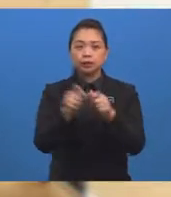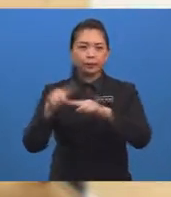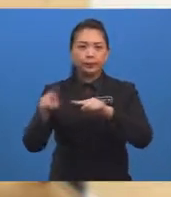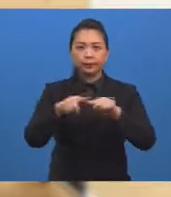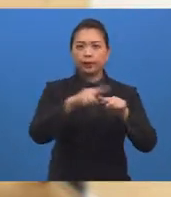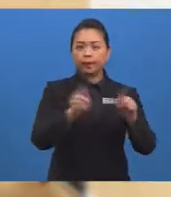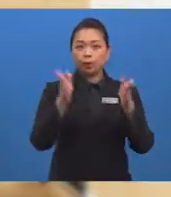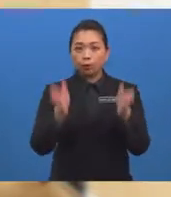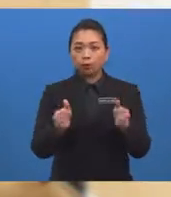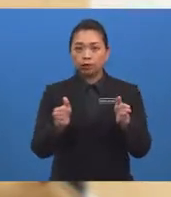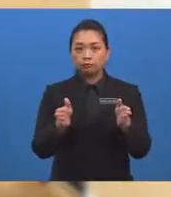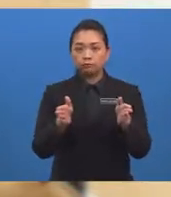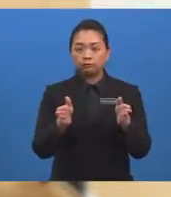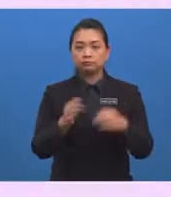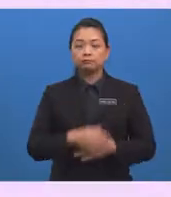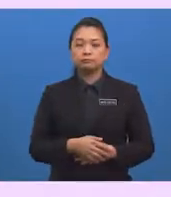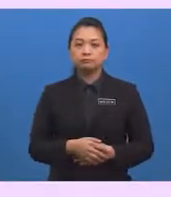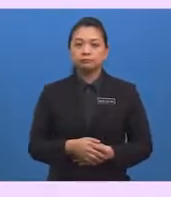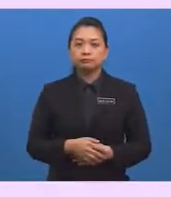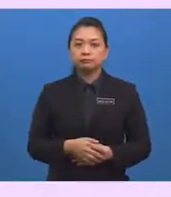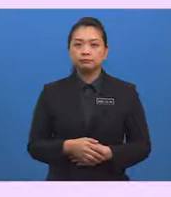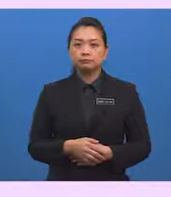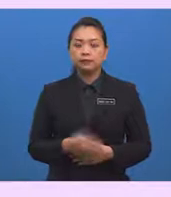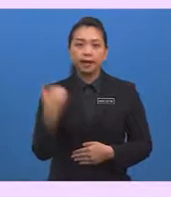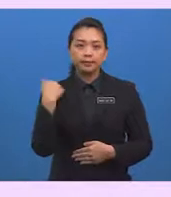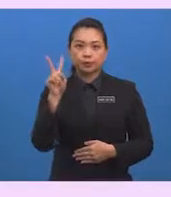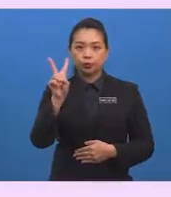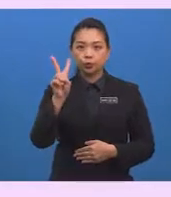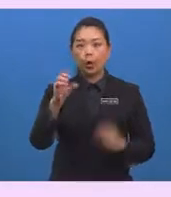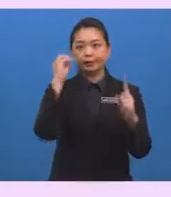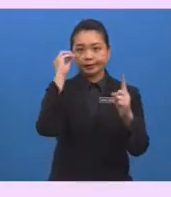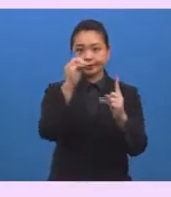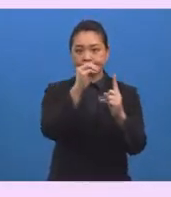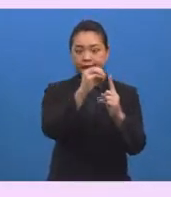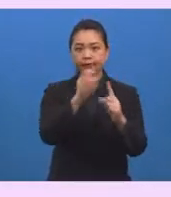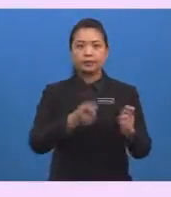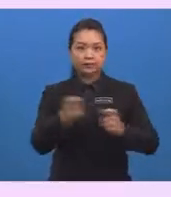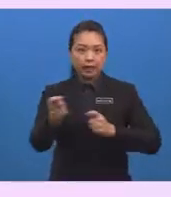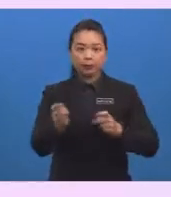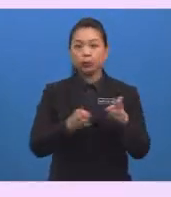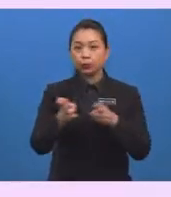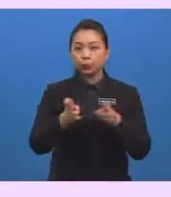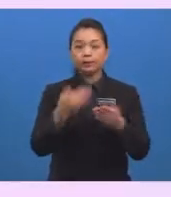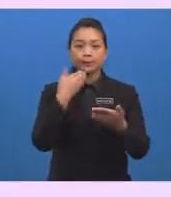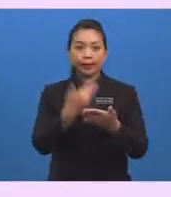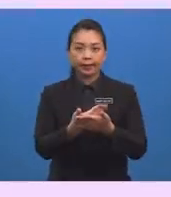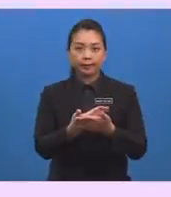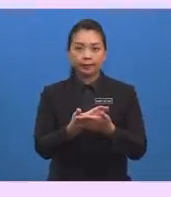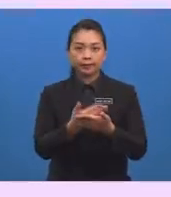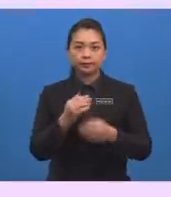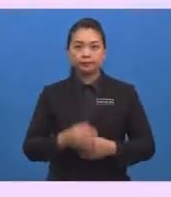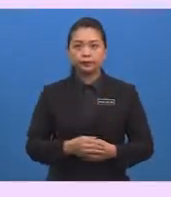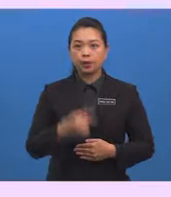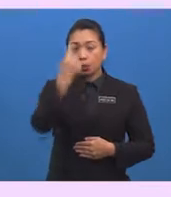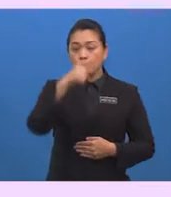berkepentingan, iaitu stakeholders. Terdapat dua objektif takbir urus baik, iaitu